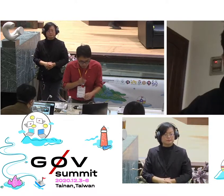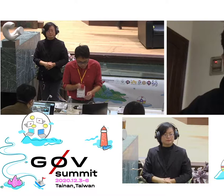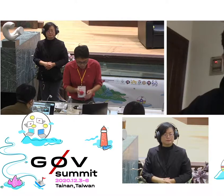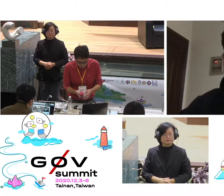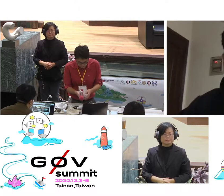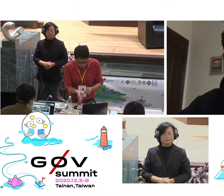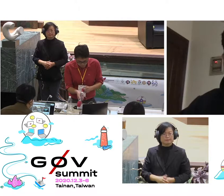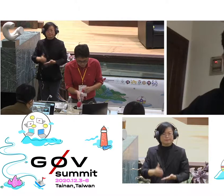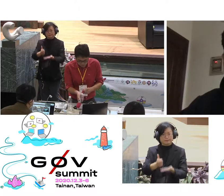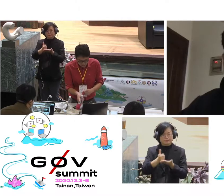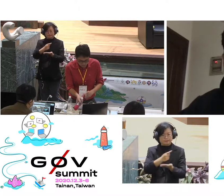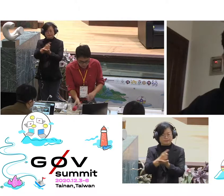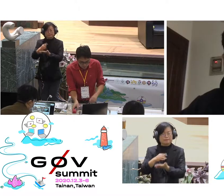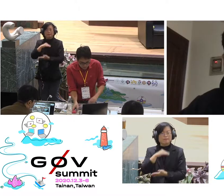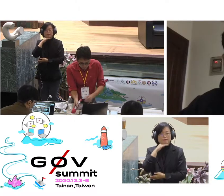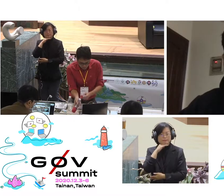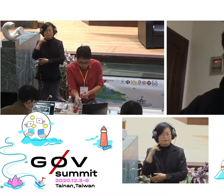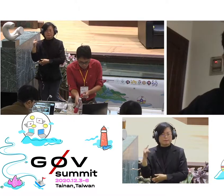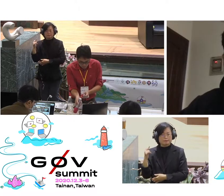各位请稍等一下。